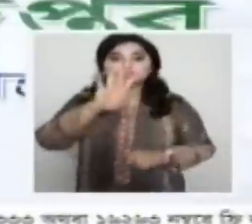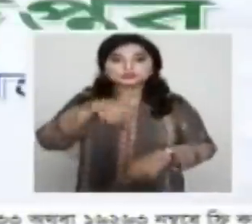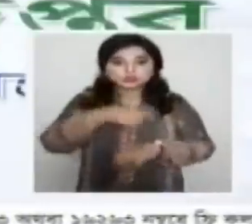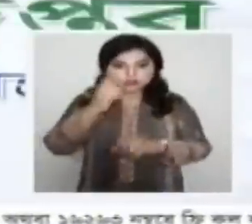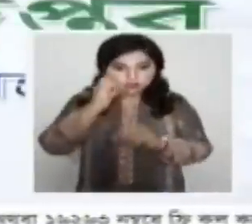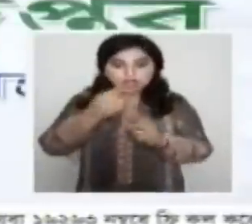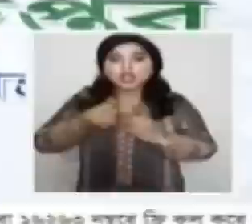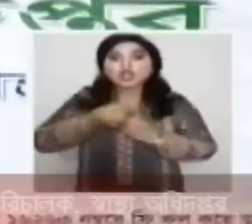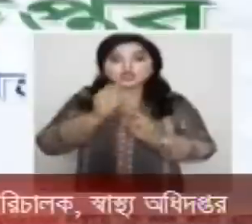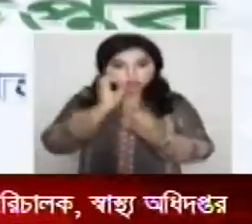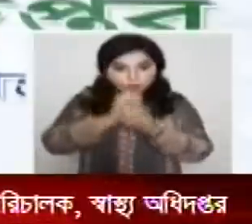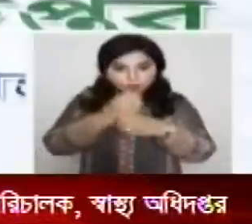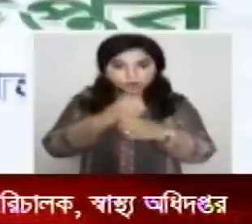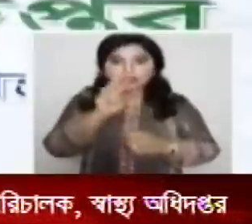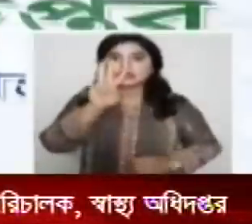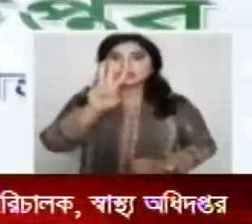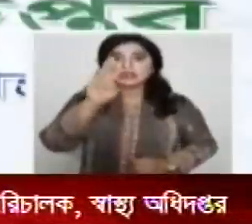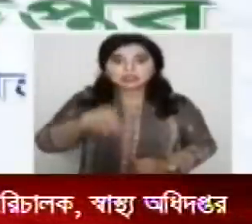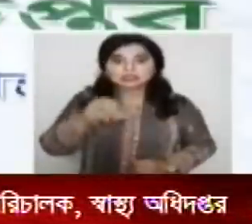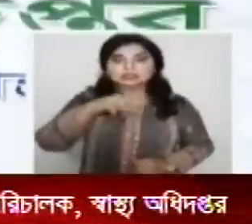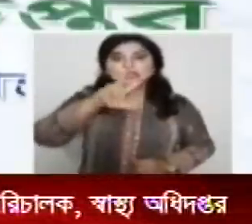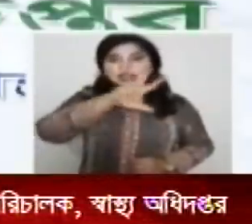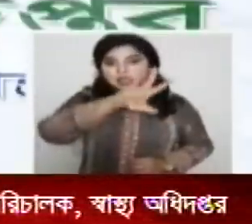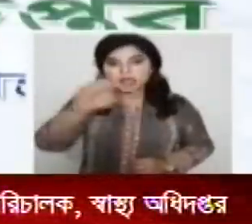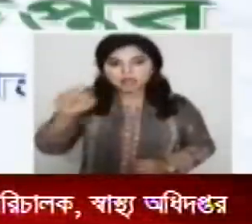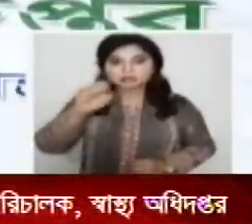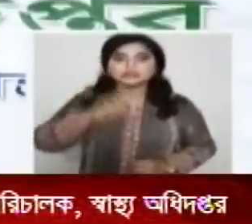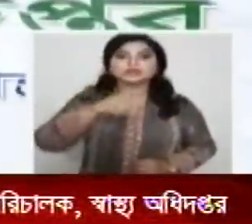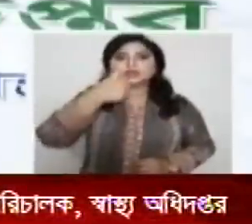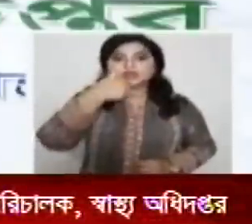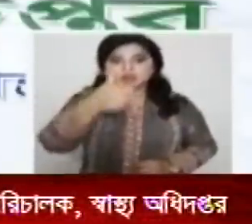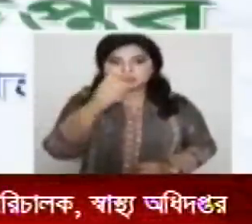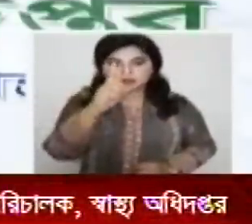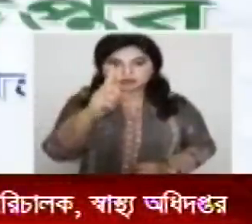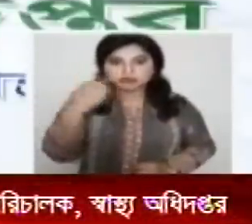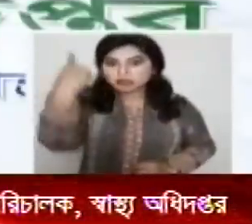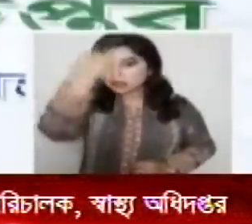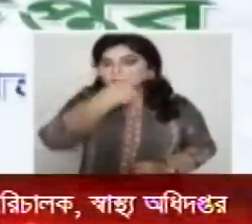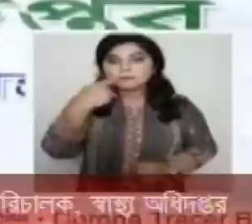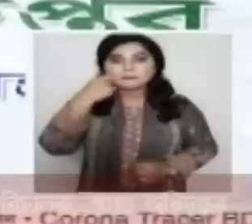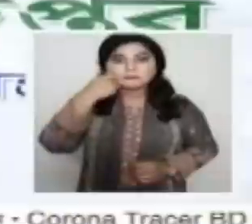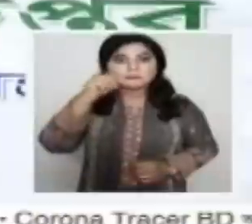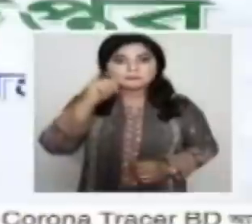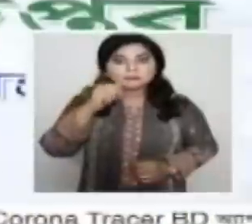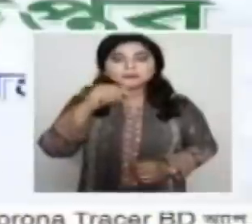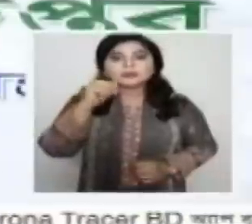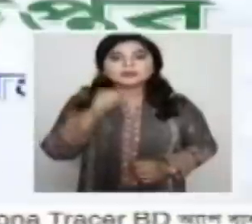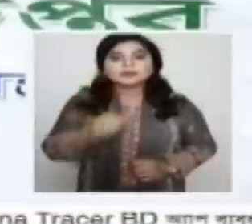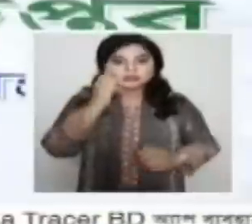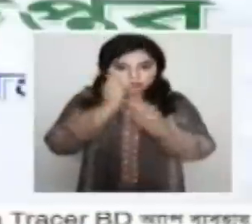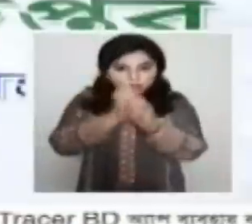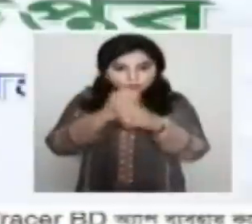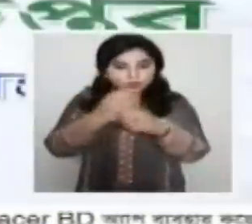5,33,717টি নমুনা, এবং 24 ঘন্টায় যা নমুনা পরীক্ষা হয়েছে তাতে শনাক্ত হয়েছে 3,862